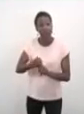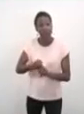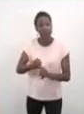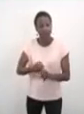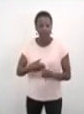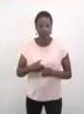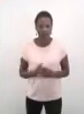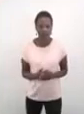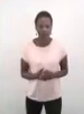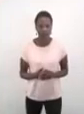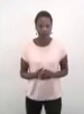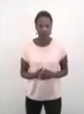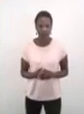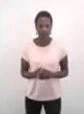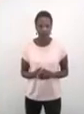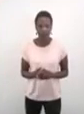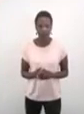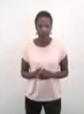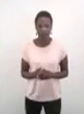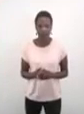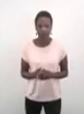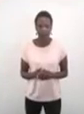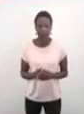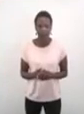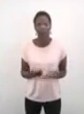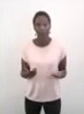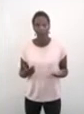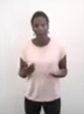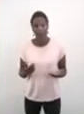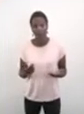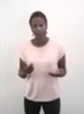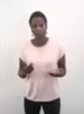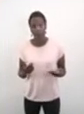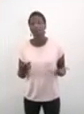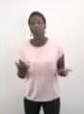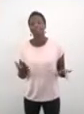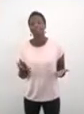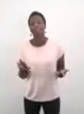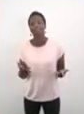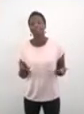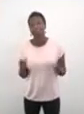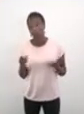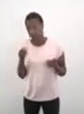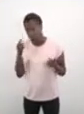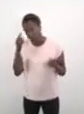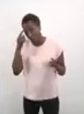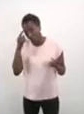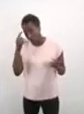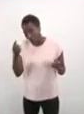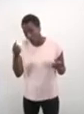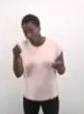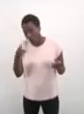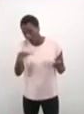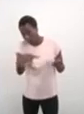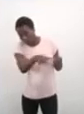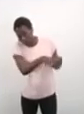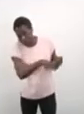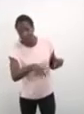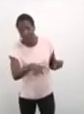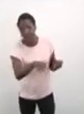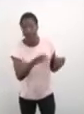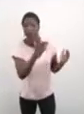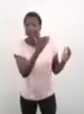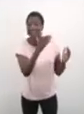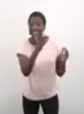œuvre à chaque fois qu'ils sont de notre responsabilité. Pour les autres, j'espère et je compte sur vous pour